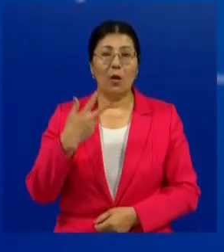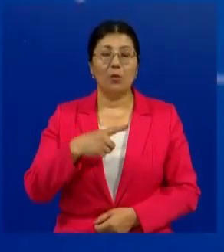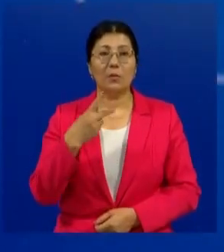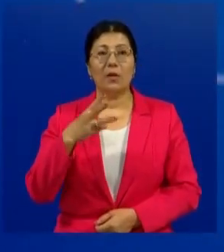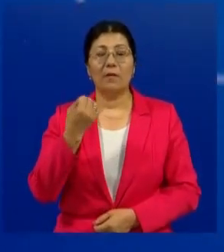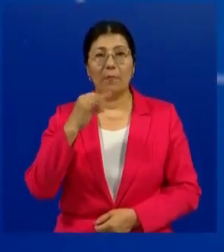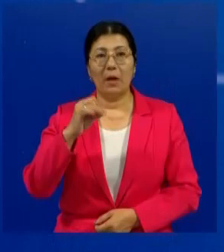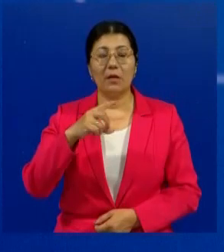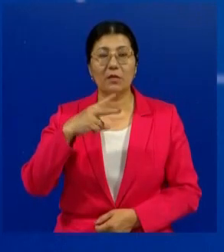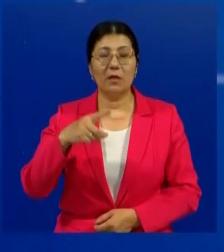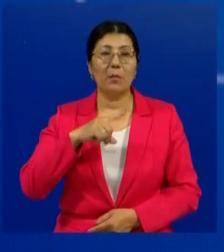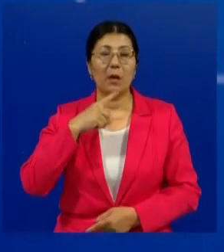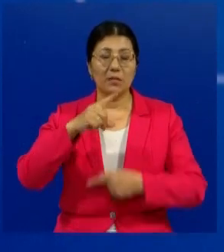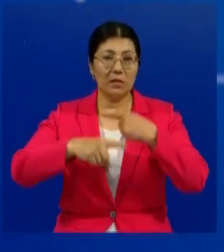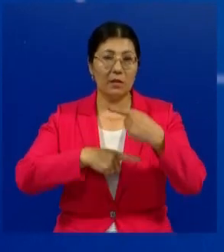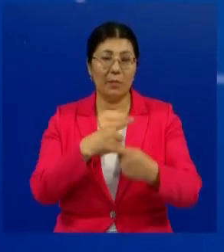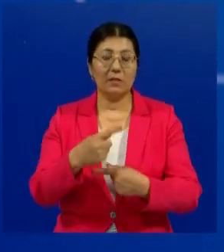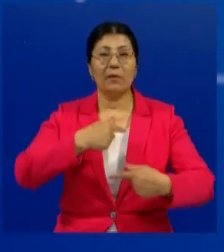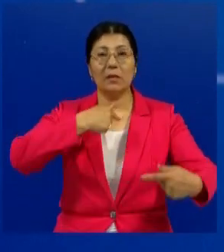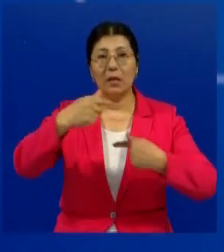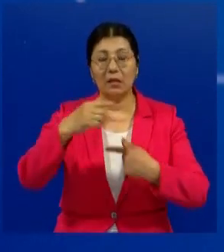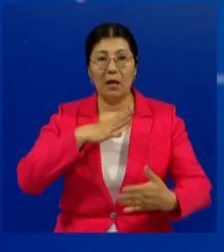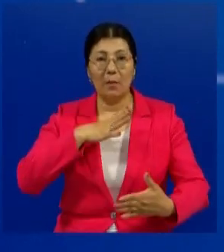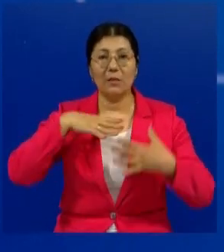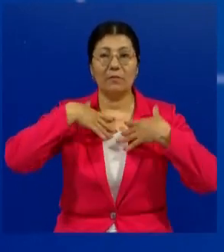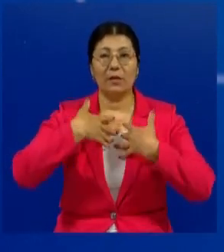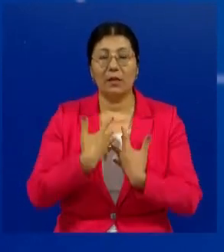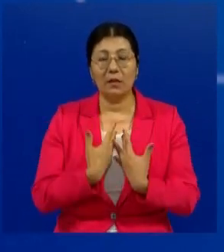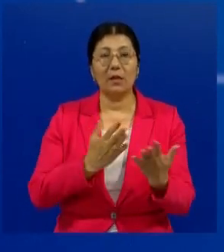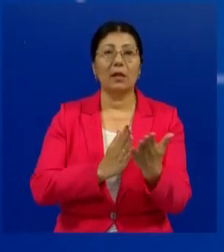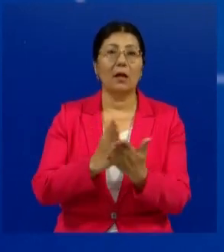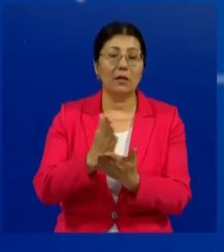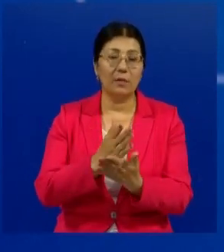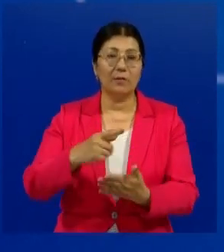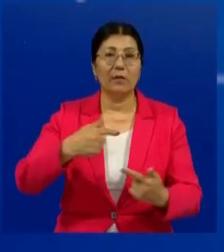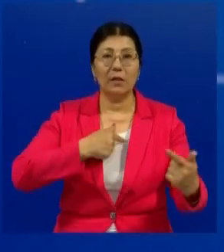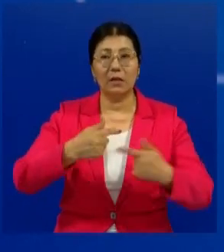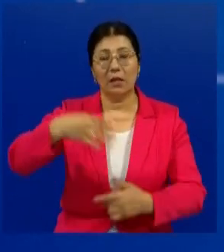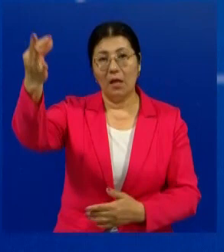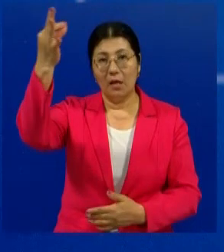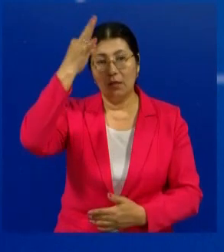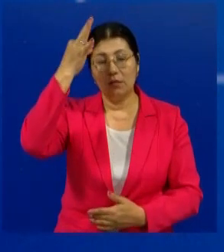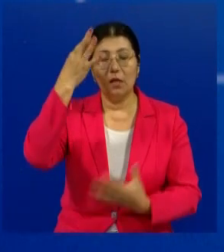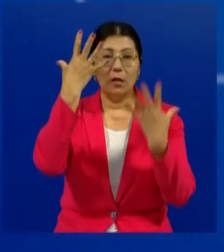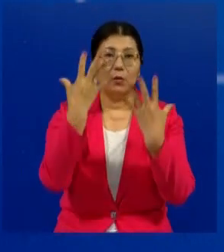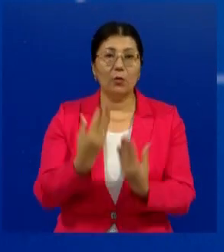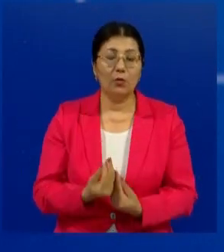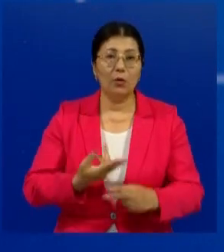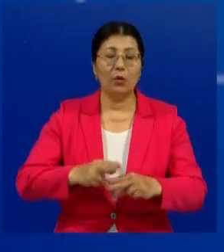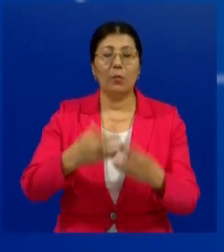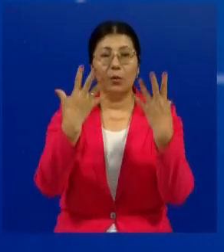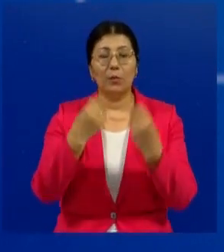Мамыр 20-шы ғасырдың басында талайды сарсанға салып, қасірет шектірген саяси қуғын-сүргін құрбандарын еске алу күні. Бұл